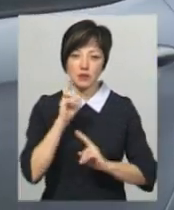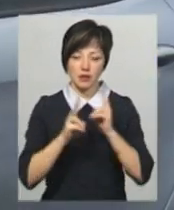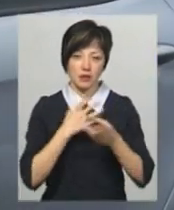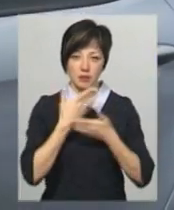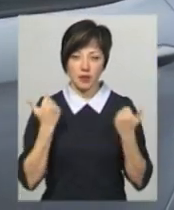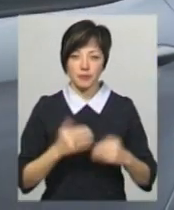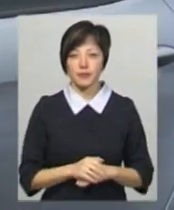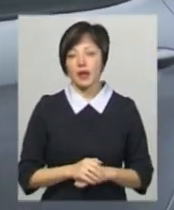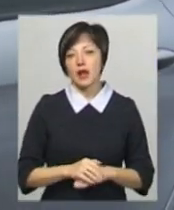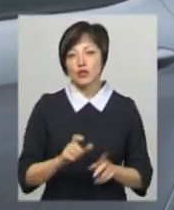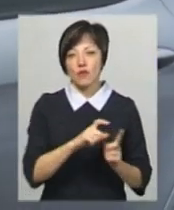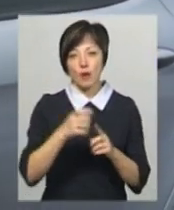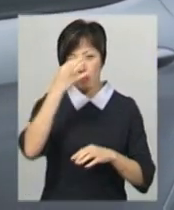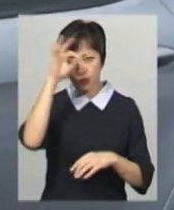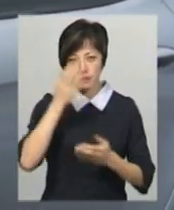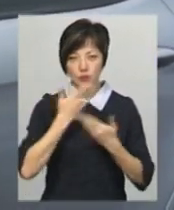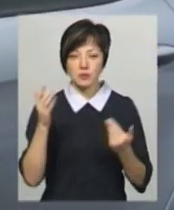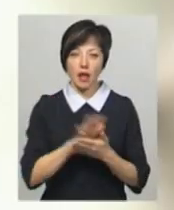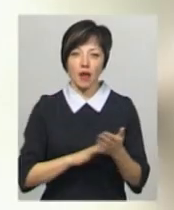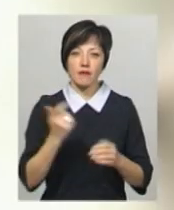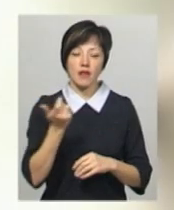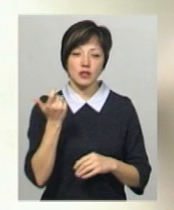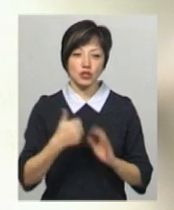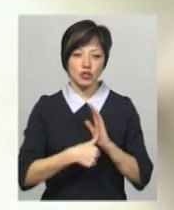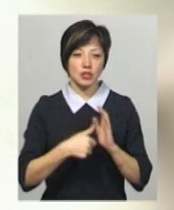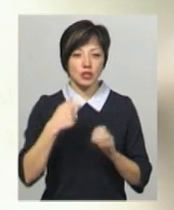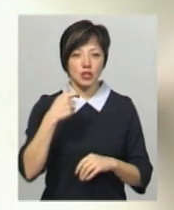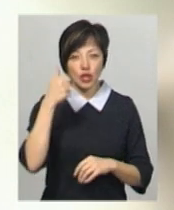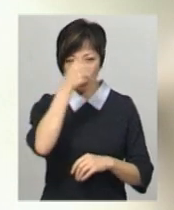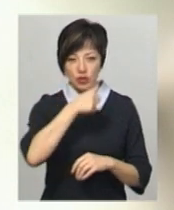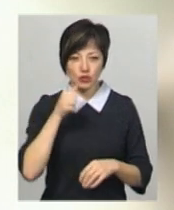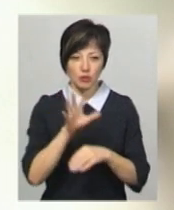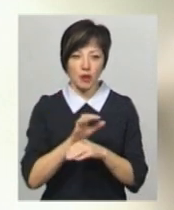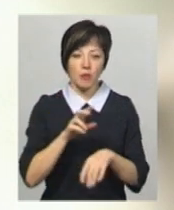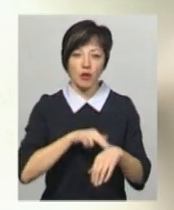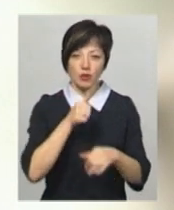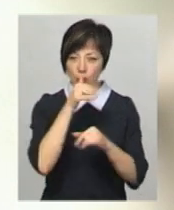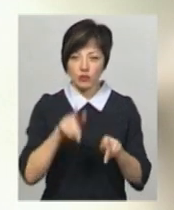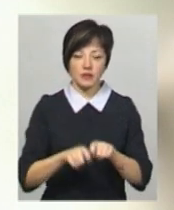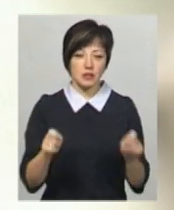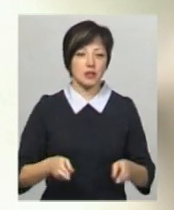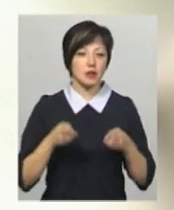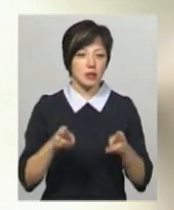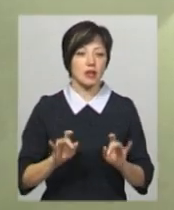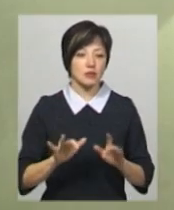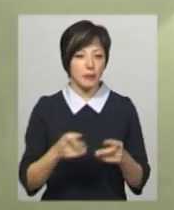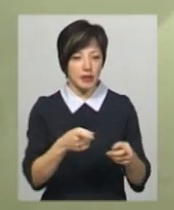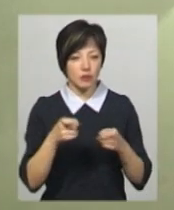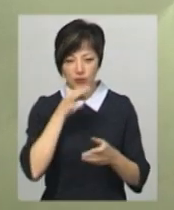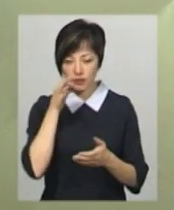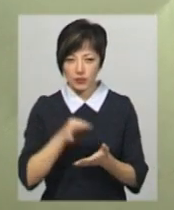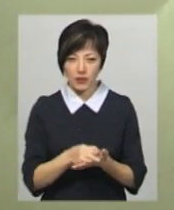словами Романа Мартинюка, за відсутністю заяви від власника 6-річного піма правоохоронці не можуть порушити кримінальної справи та притягнути